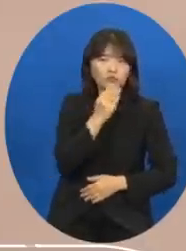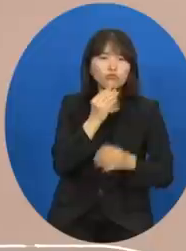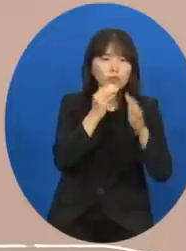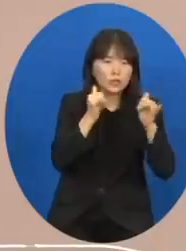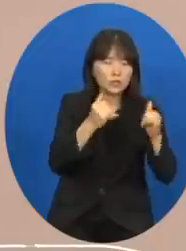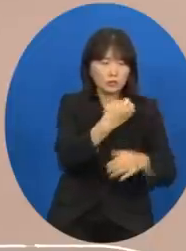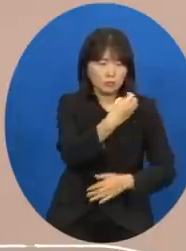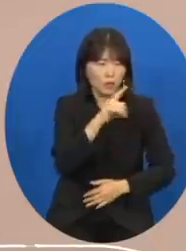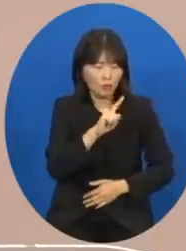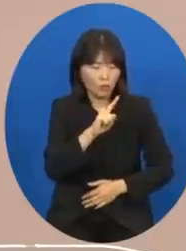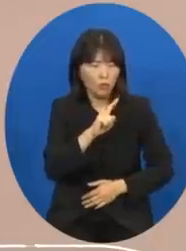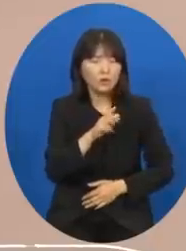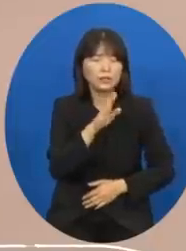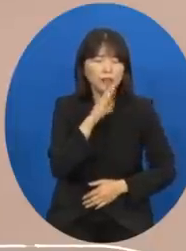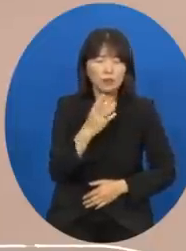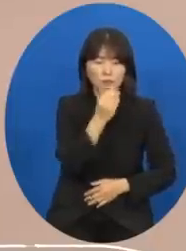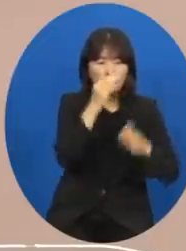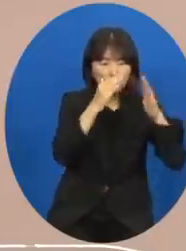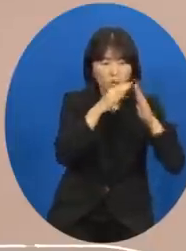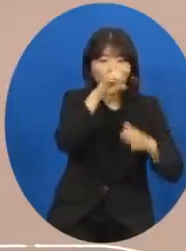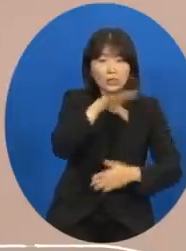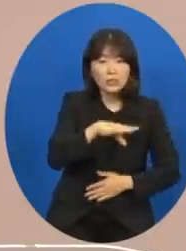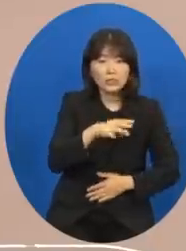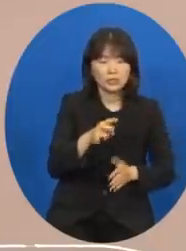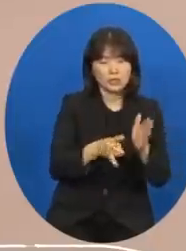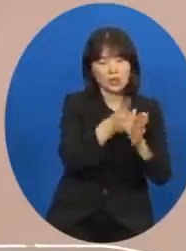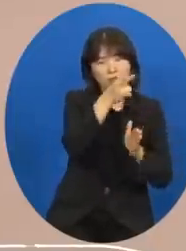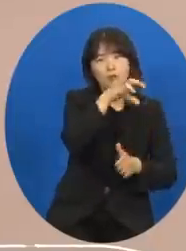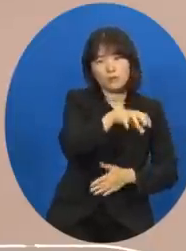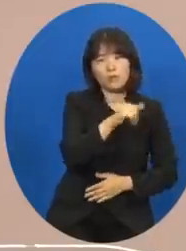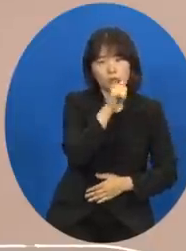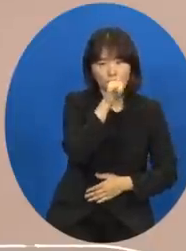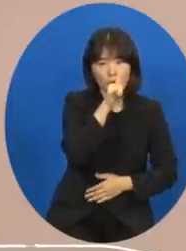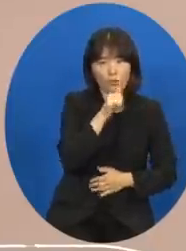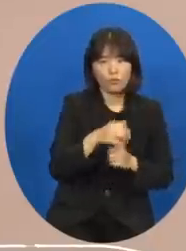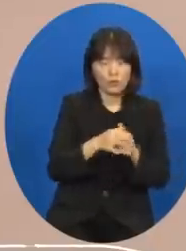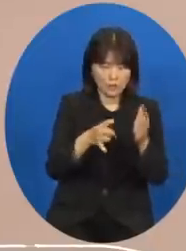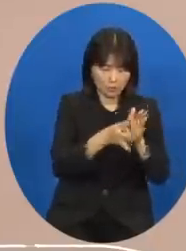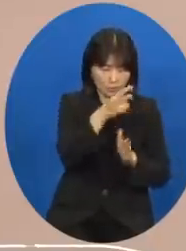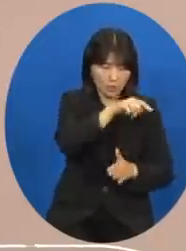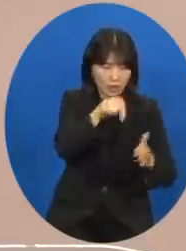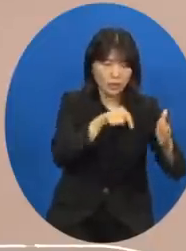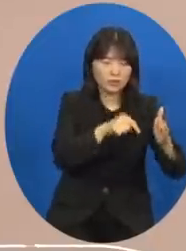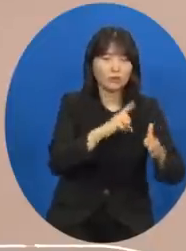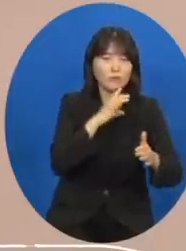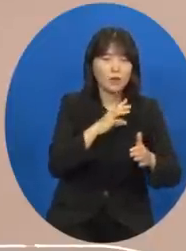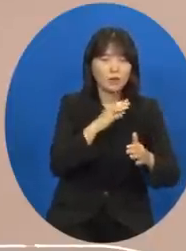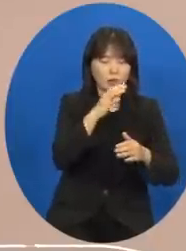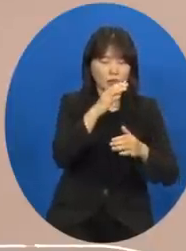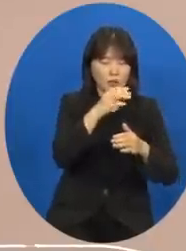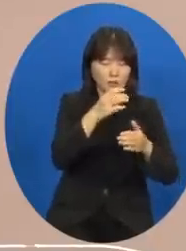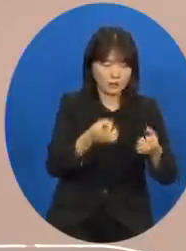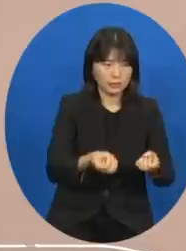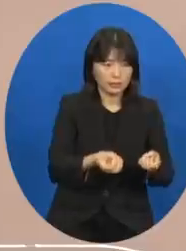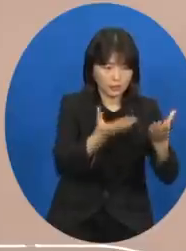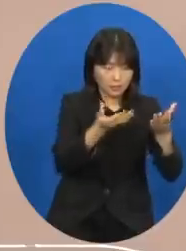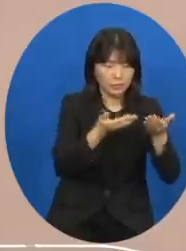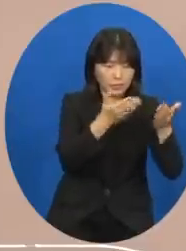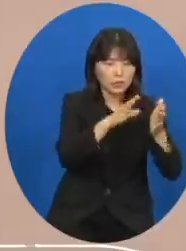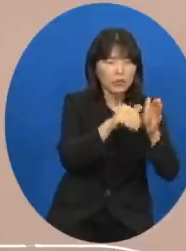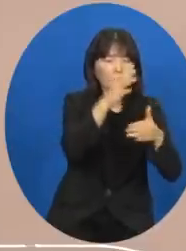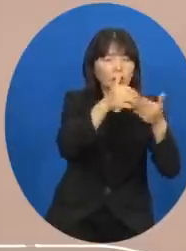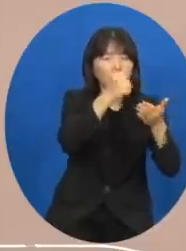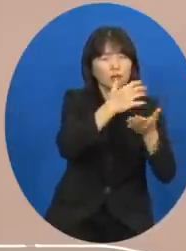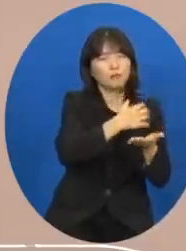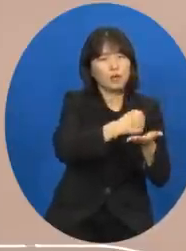성전은 예루살렘에 있다는 거예요. 예루살렘에서만 하나님께 제사드리고 하나님이 받으신다는 거죠. 자, 그런